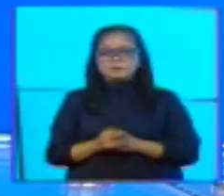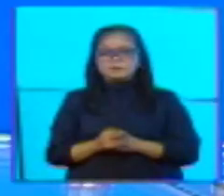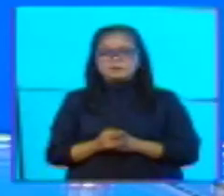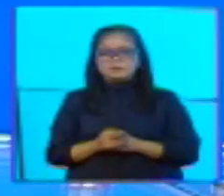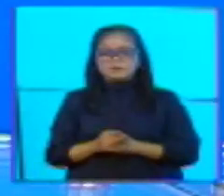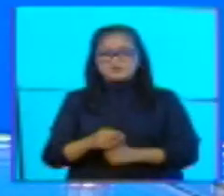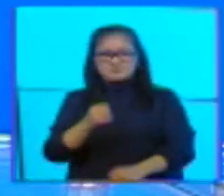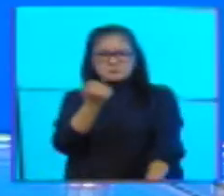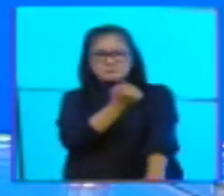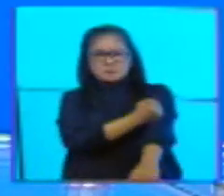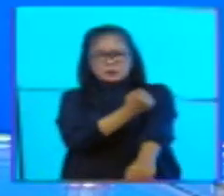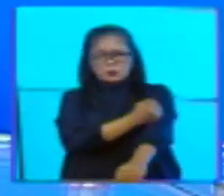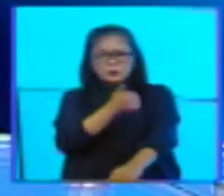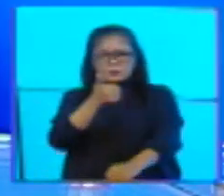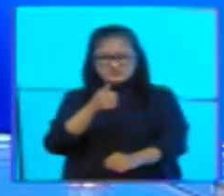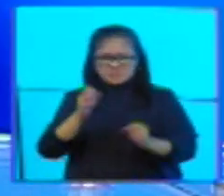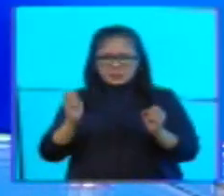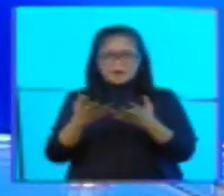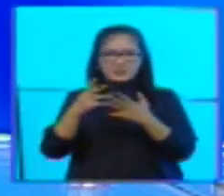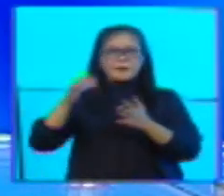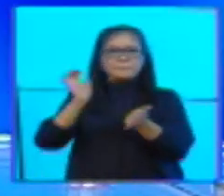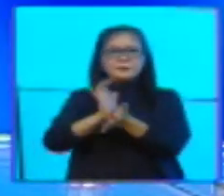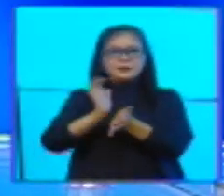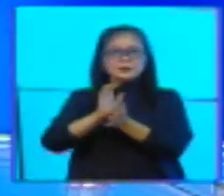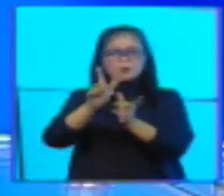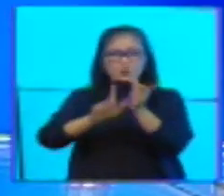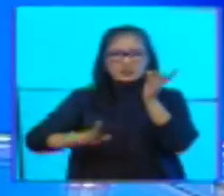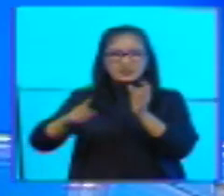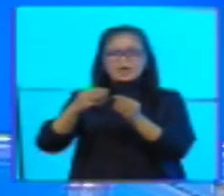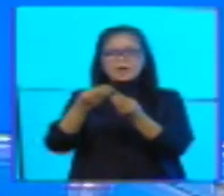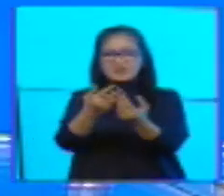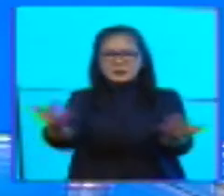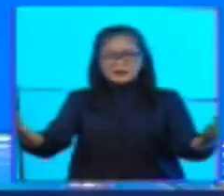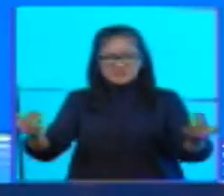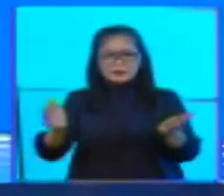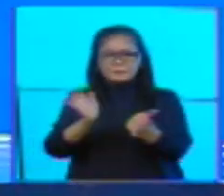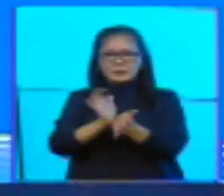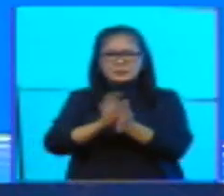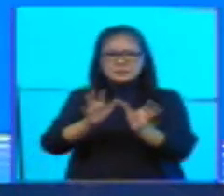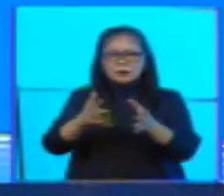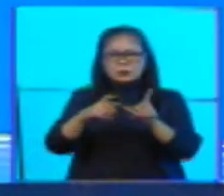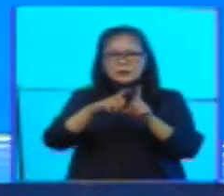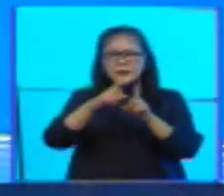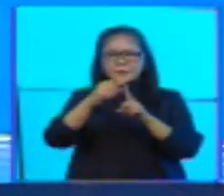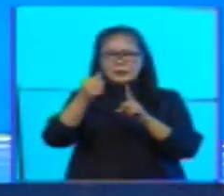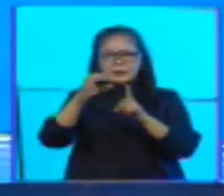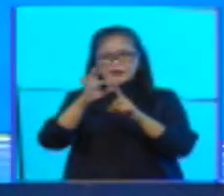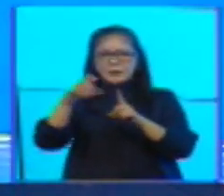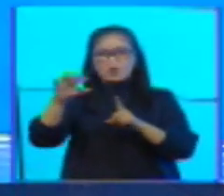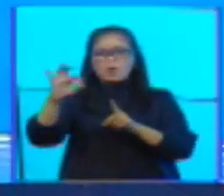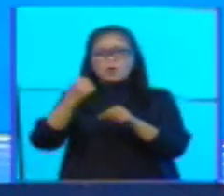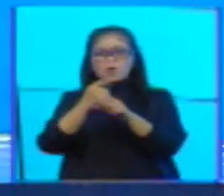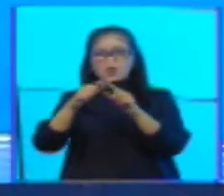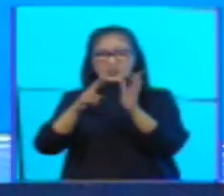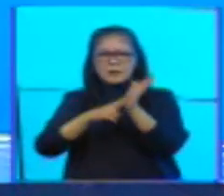Pemirsa, tak hanya menjerat artis, narkoba juga menjerat kalangan mantan wakil rakyat. Mantan anggota DPRD Ogan Komering Ulu,